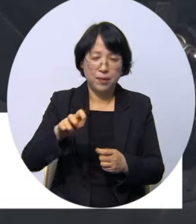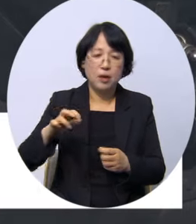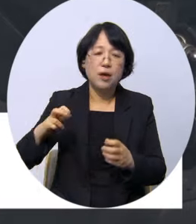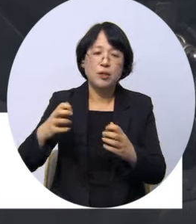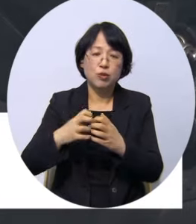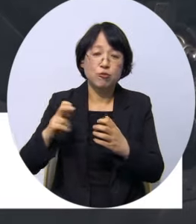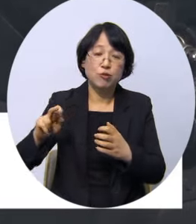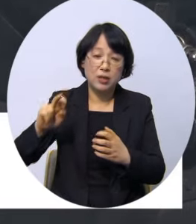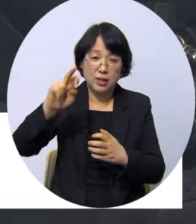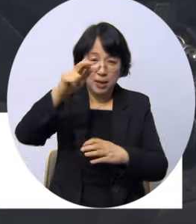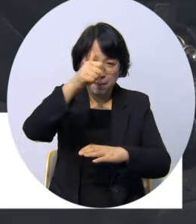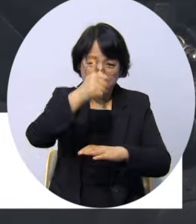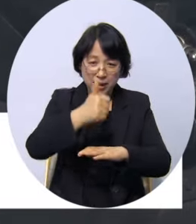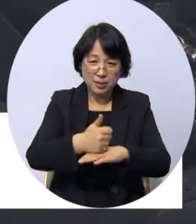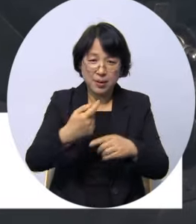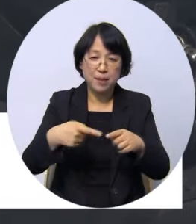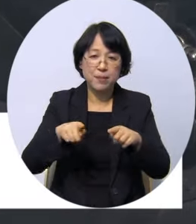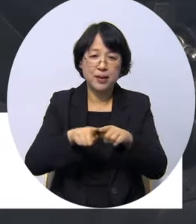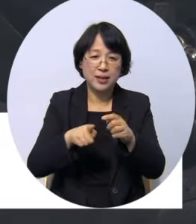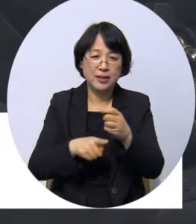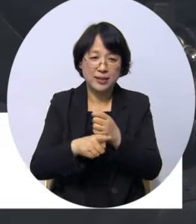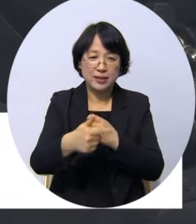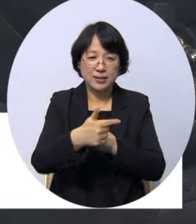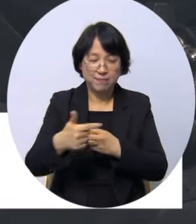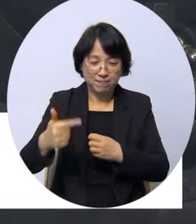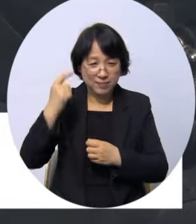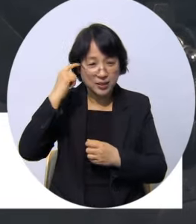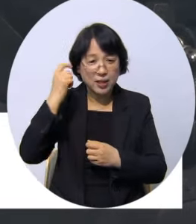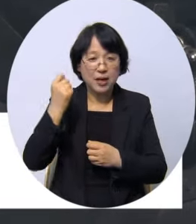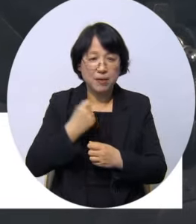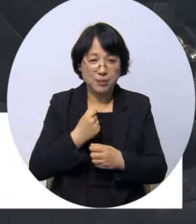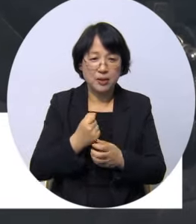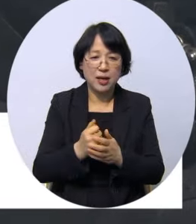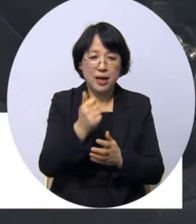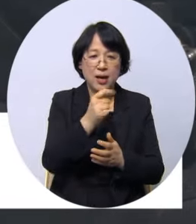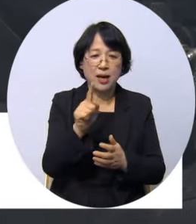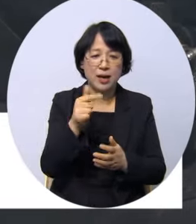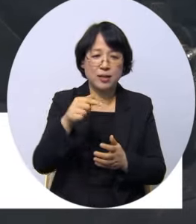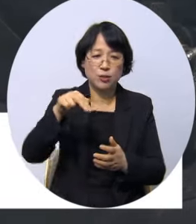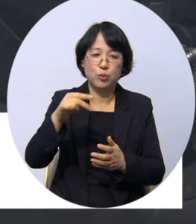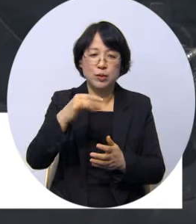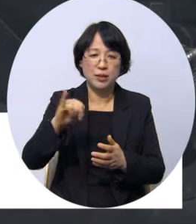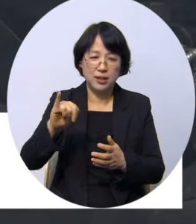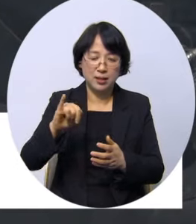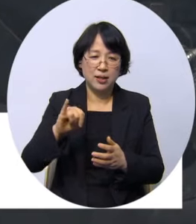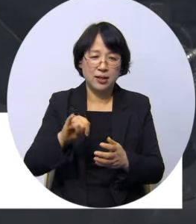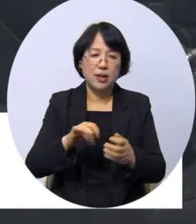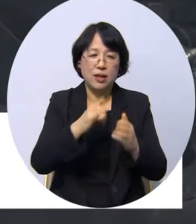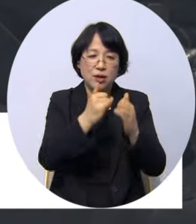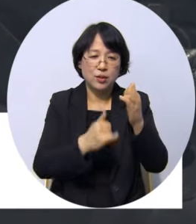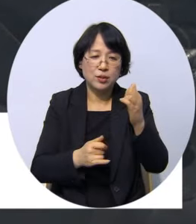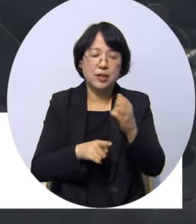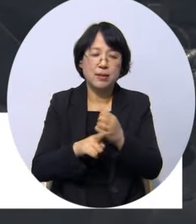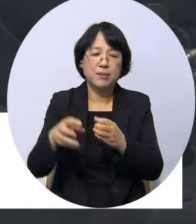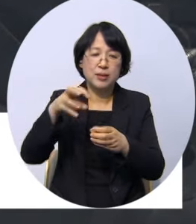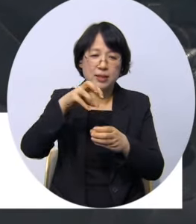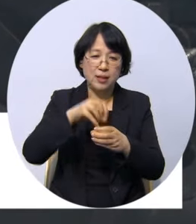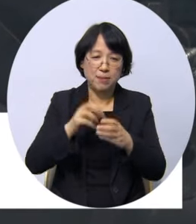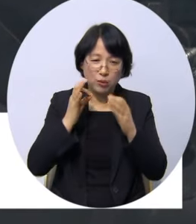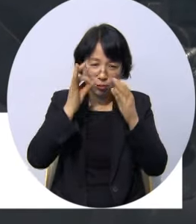되어 매우 뜻깊게 생각합니다 한 소티 한 소티에 역사적인 의미를 담아 최선을 다하고